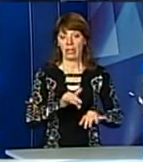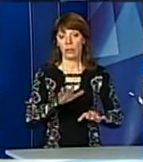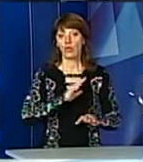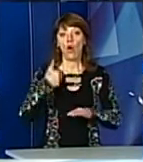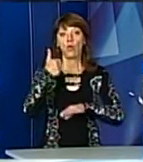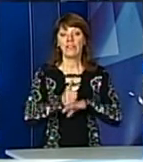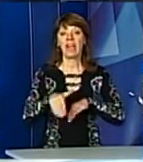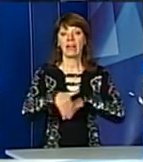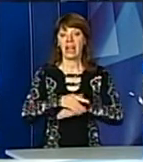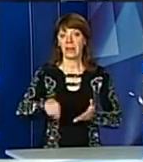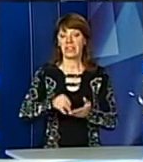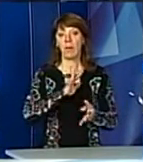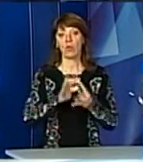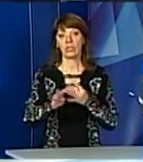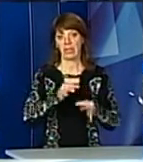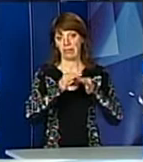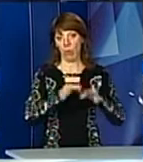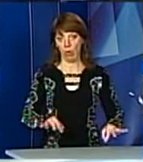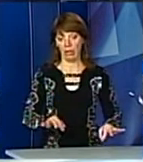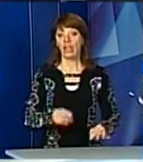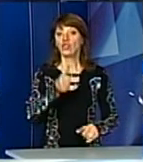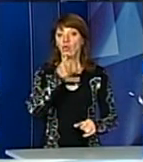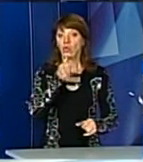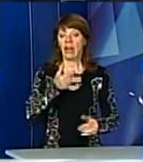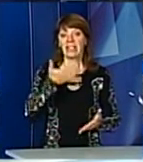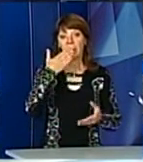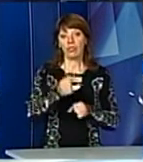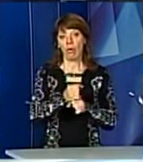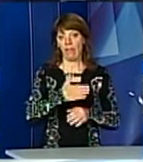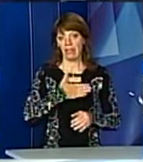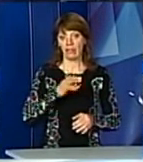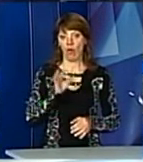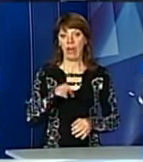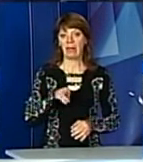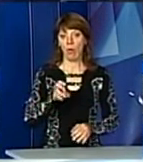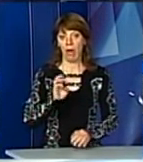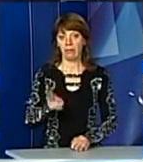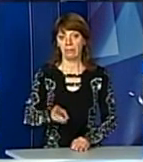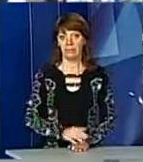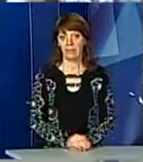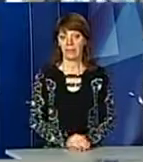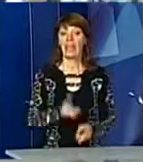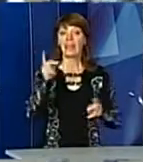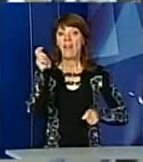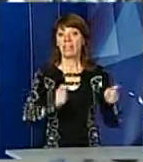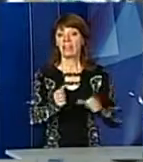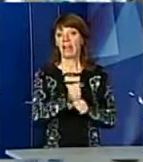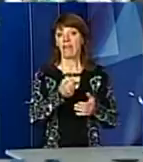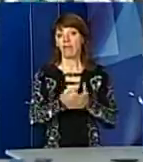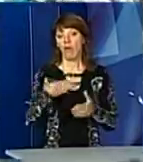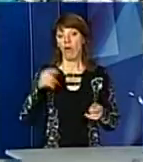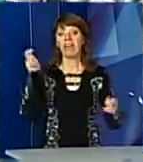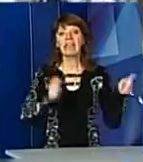головній артерії міста – проспекті Свободи. Скуштувала запашну каву і наша Оля Тимоляк. На фестиваль кави до